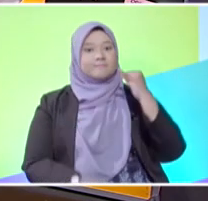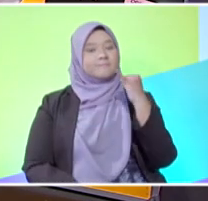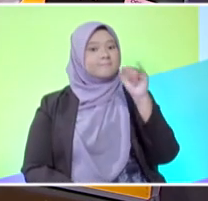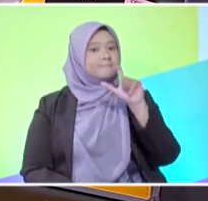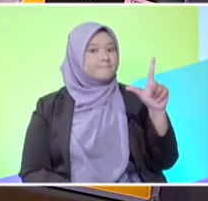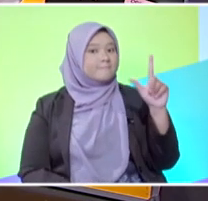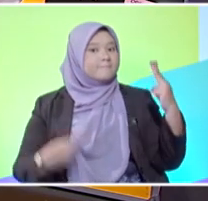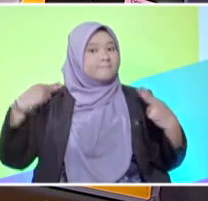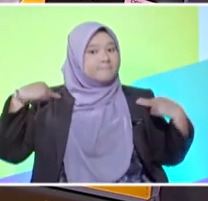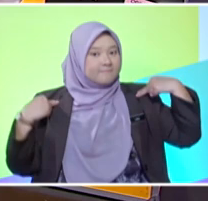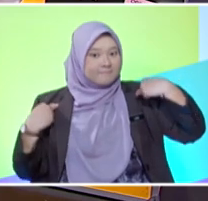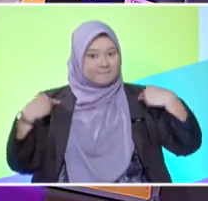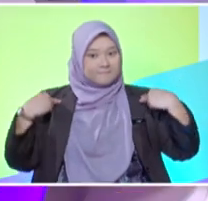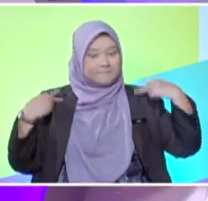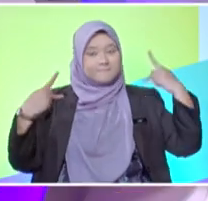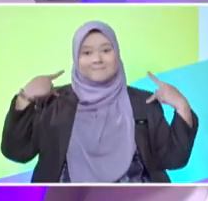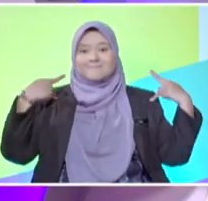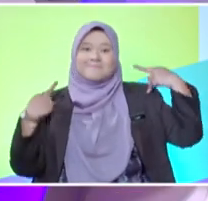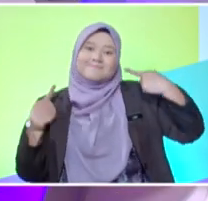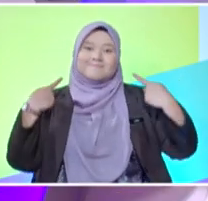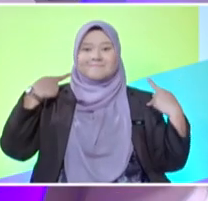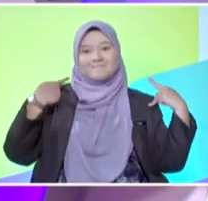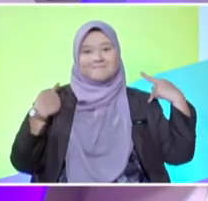tapi di kalangan hewan